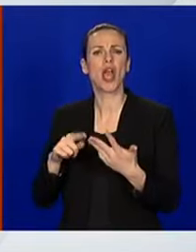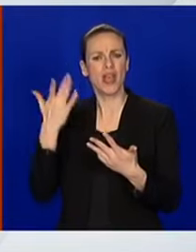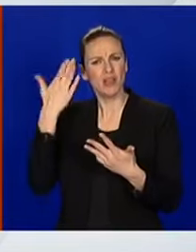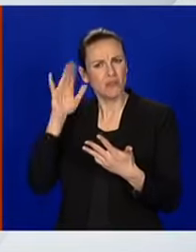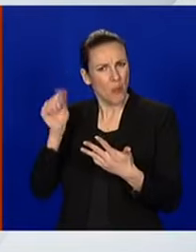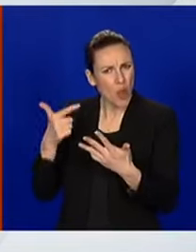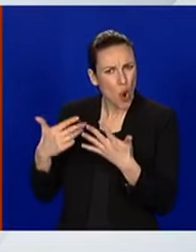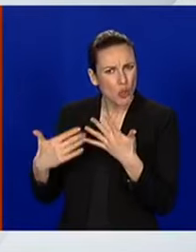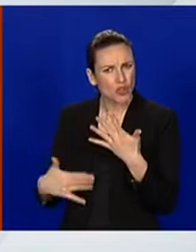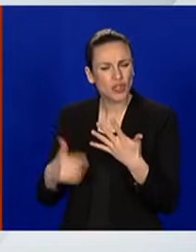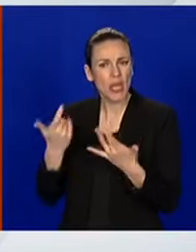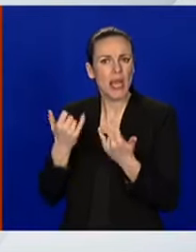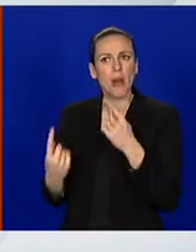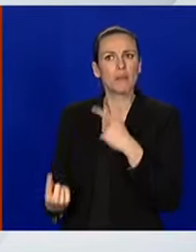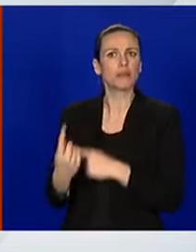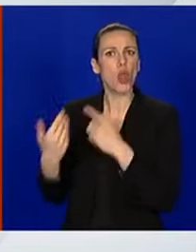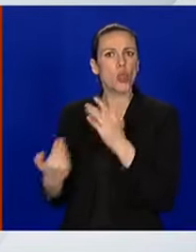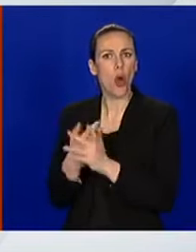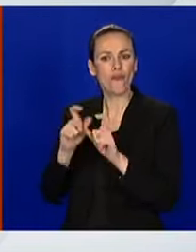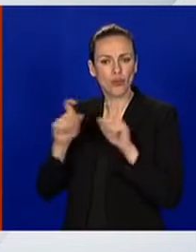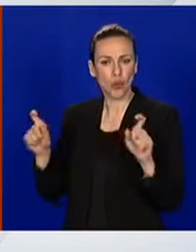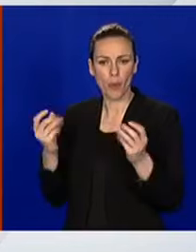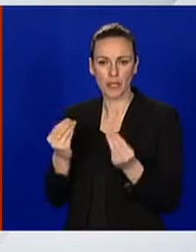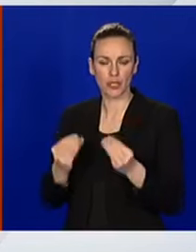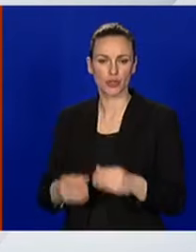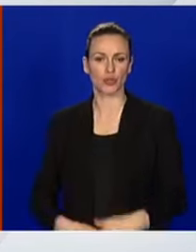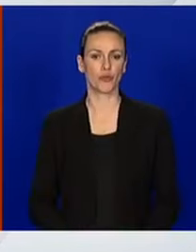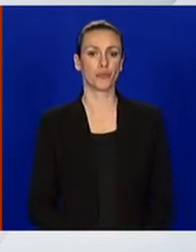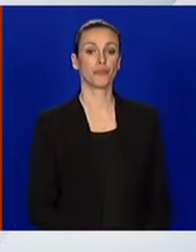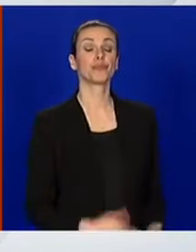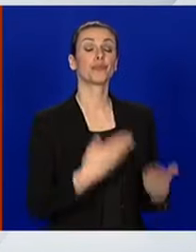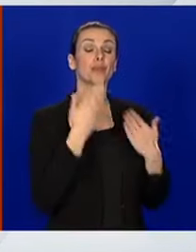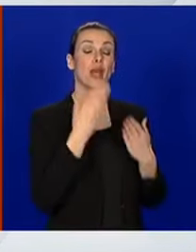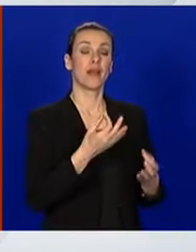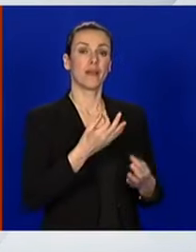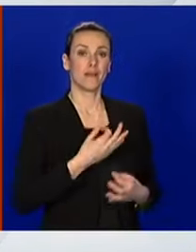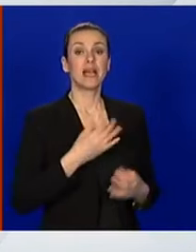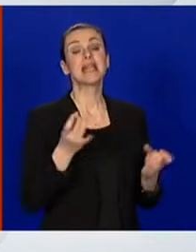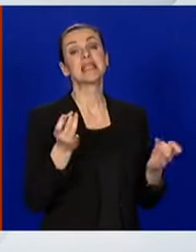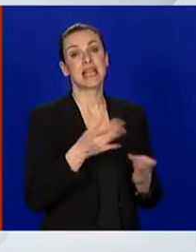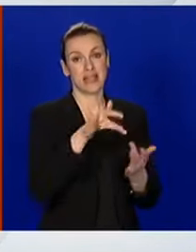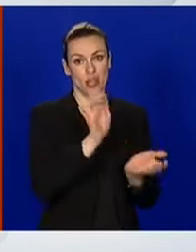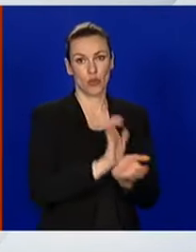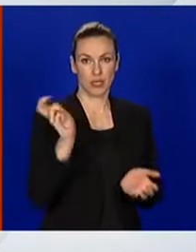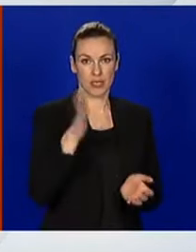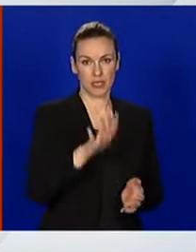još neki ili se pojavio neki novi? Hvala vam lijepa, sretan Uskrs svima.